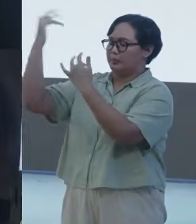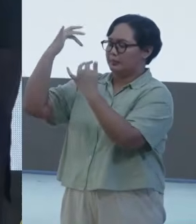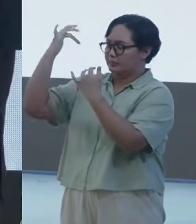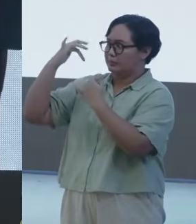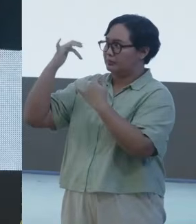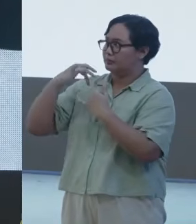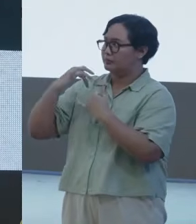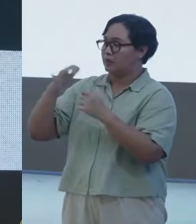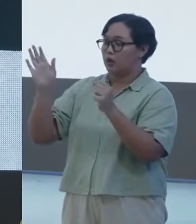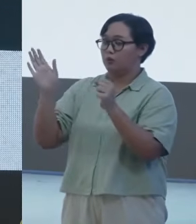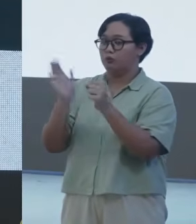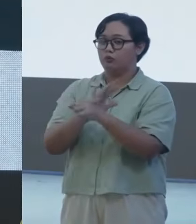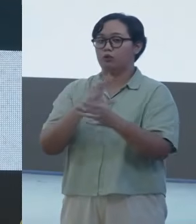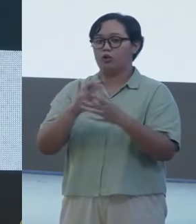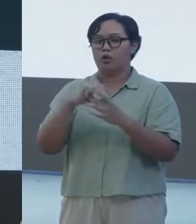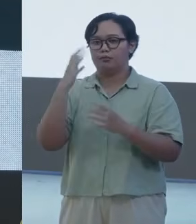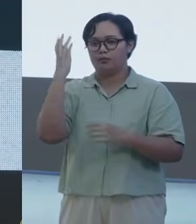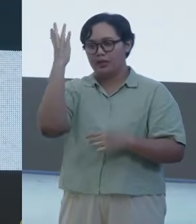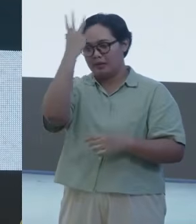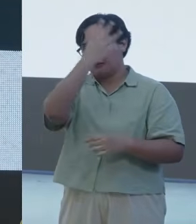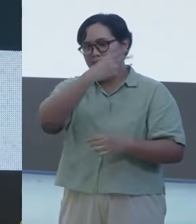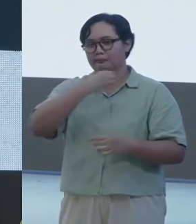Diyos na puno ng kagandaang loob.